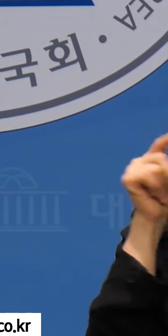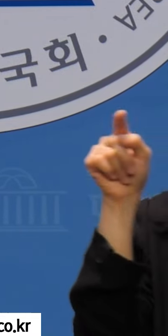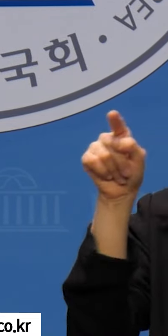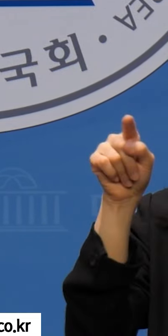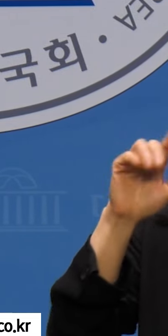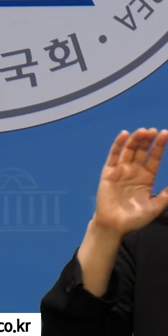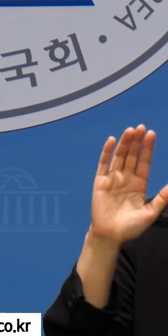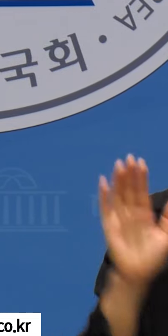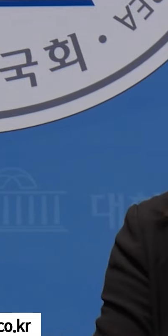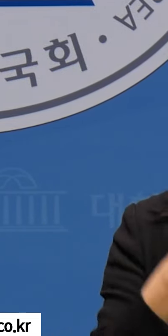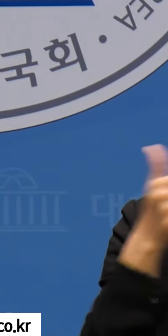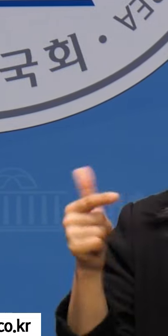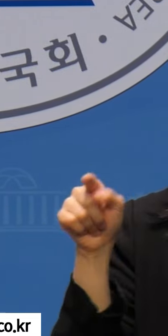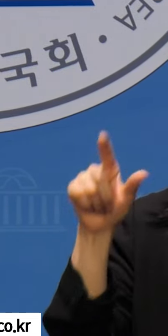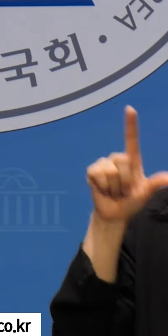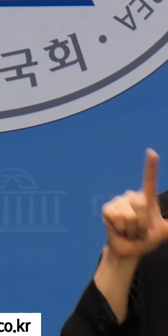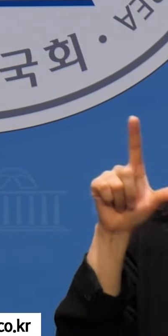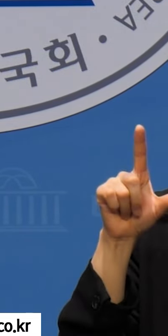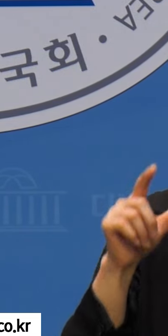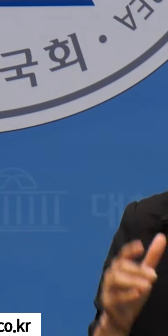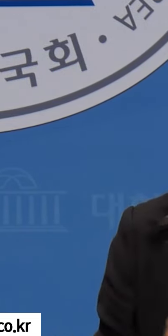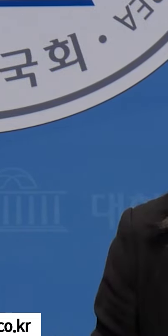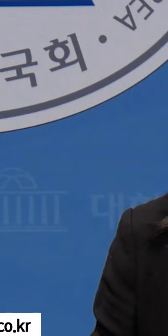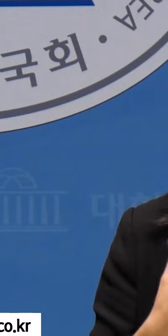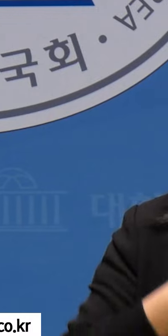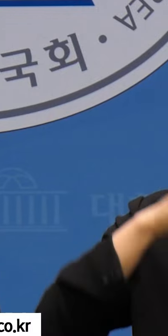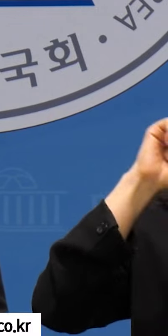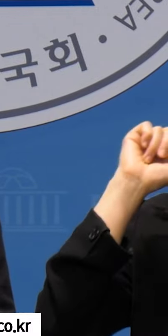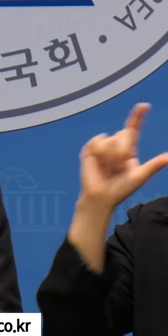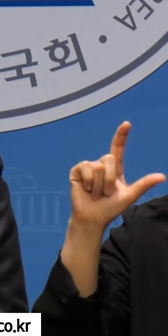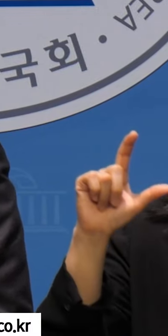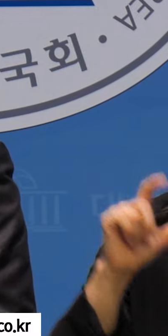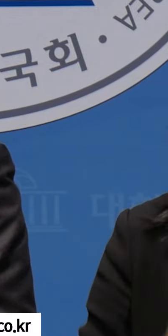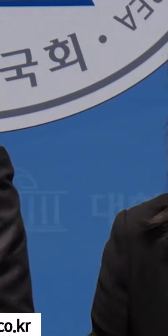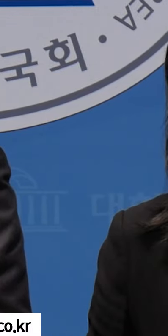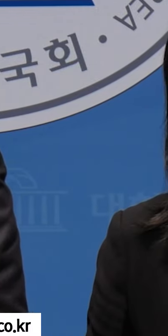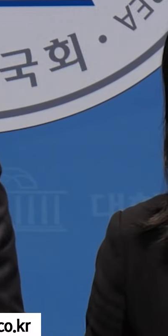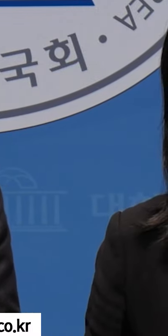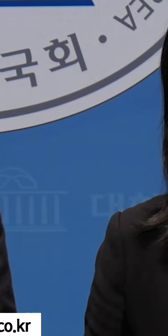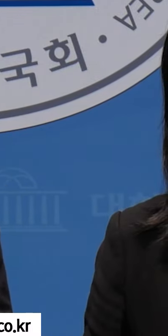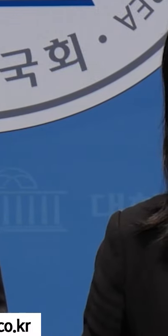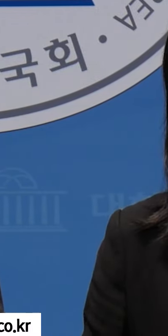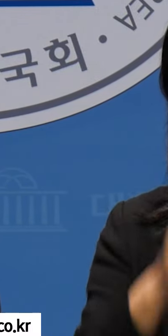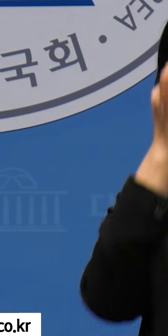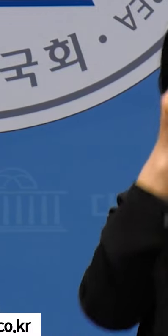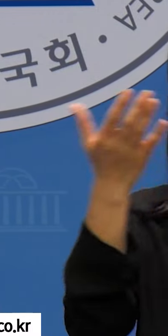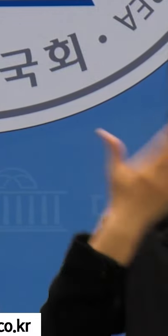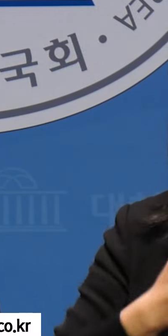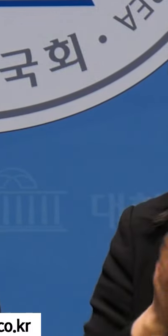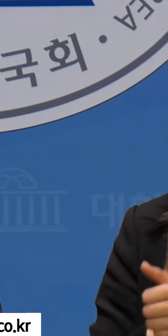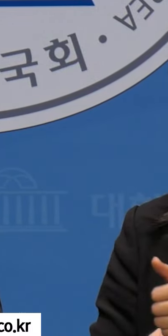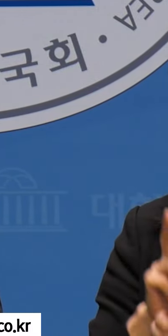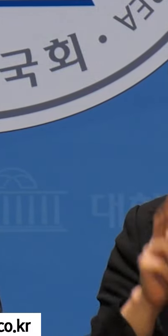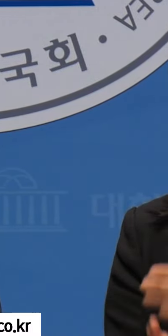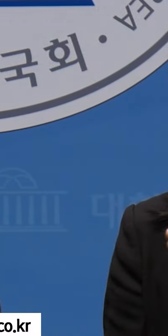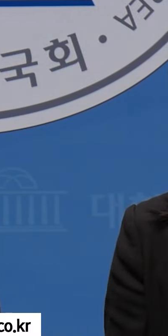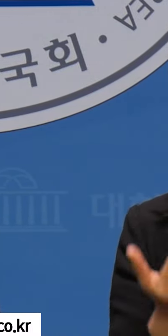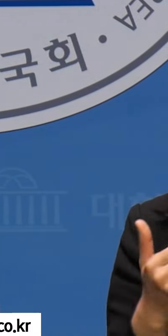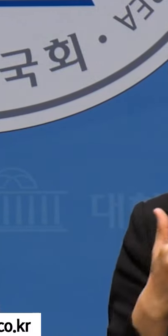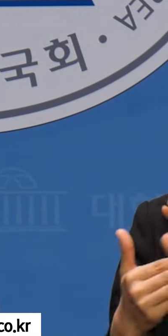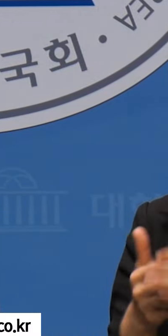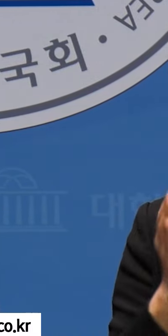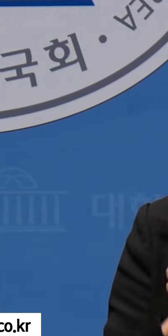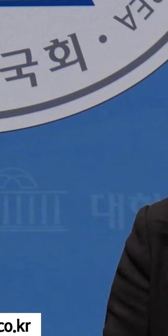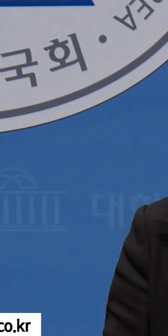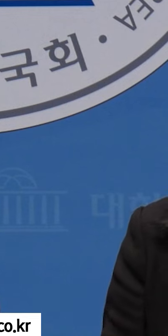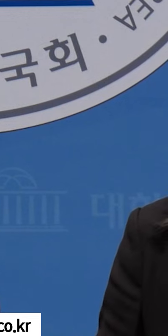도발이 자행됐다. 이에 강력히 규탄한다. 사과와 함께 재발 방지를